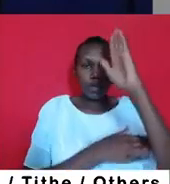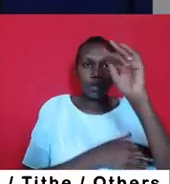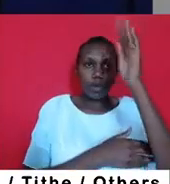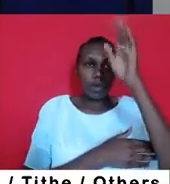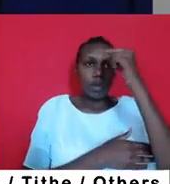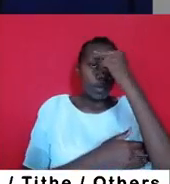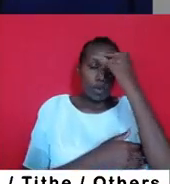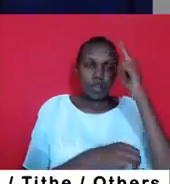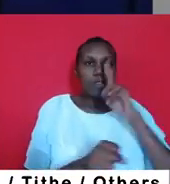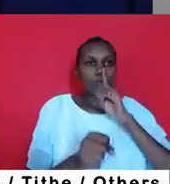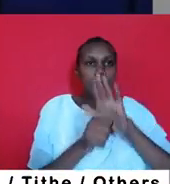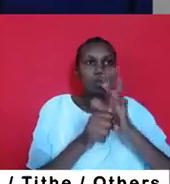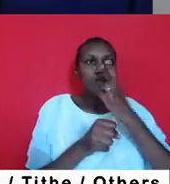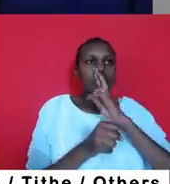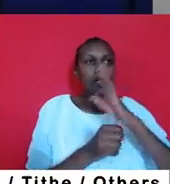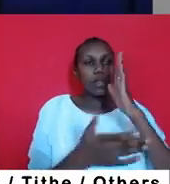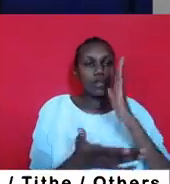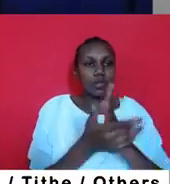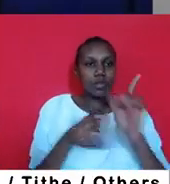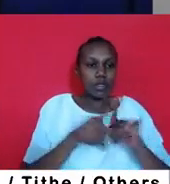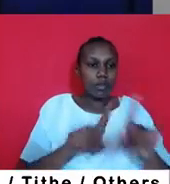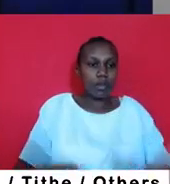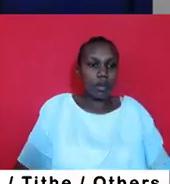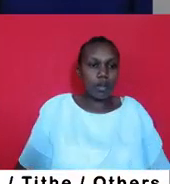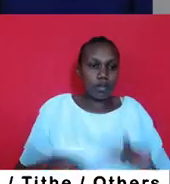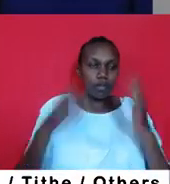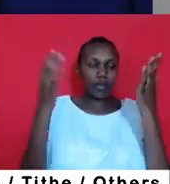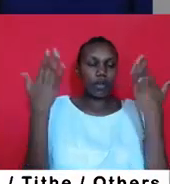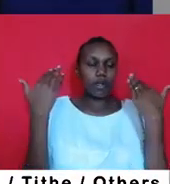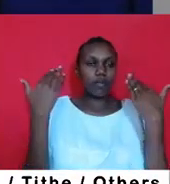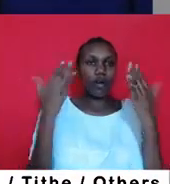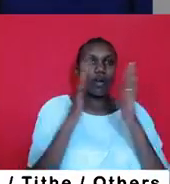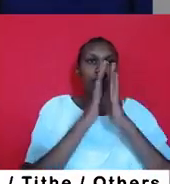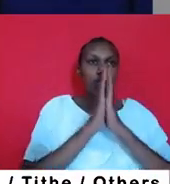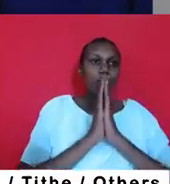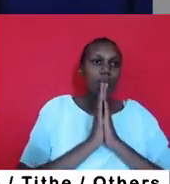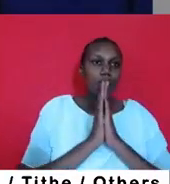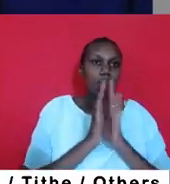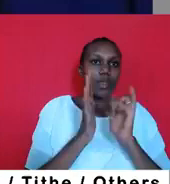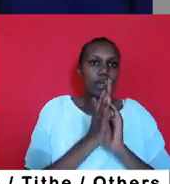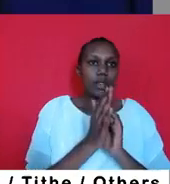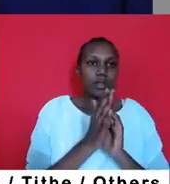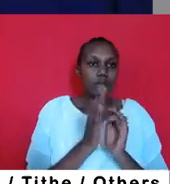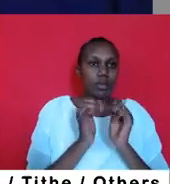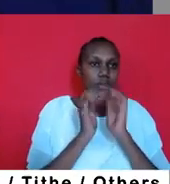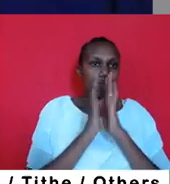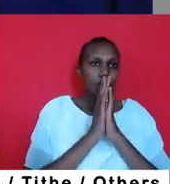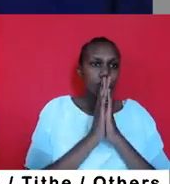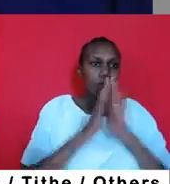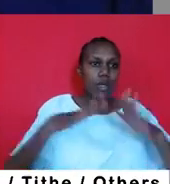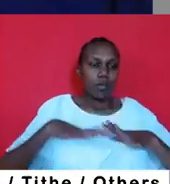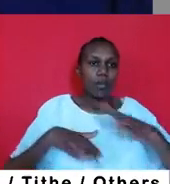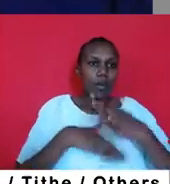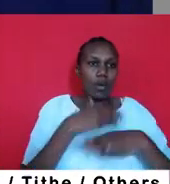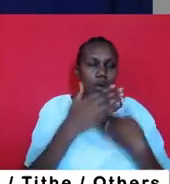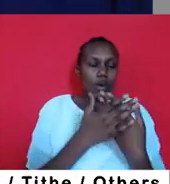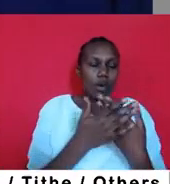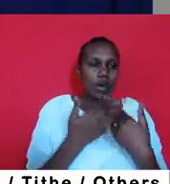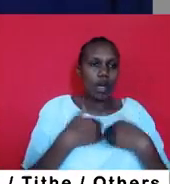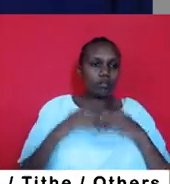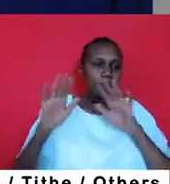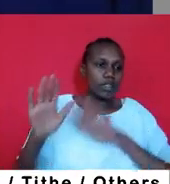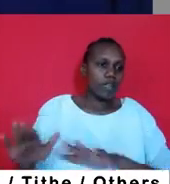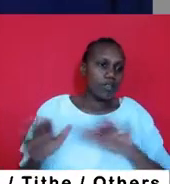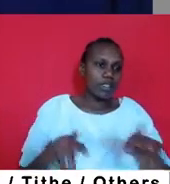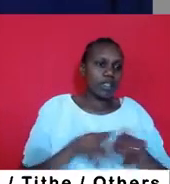sababu ahadi zako ni za kweli na za kudumu. Tunaomba uziwache roho na waza watumishi wako kutokana na hangaiko